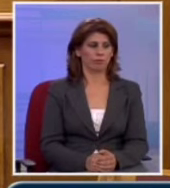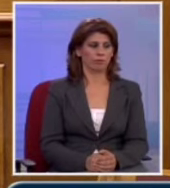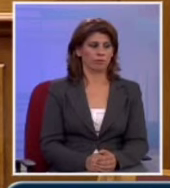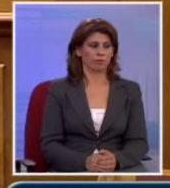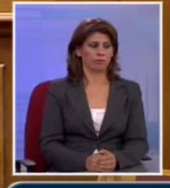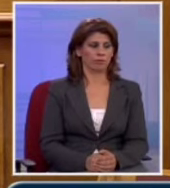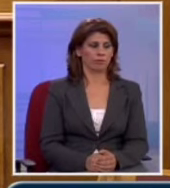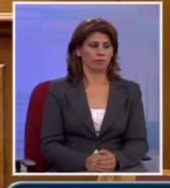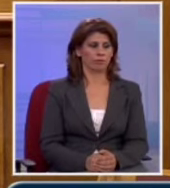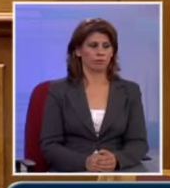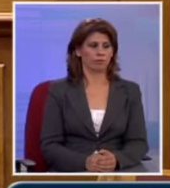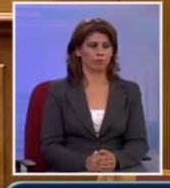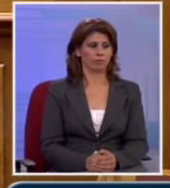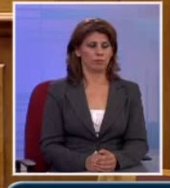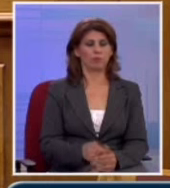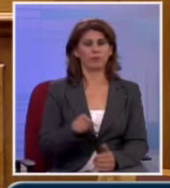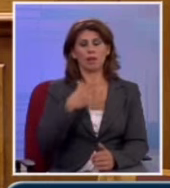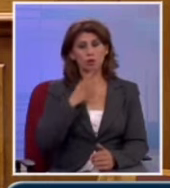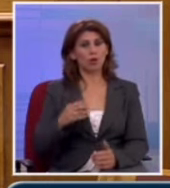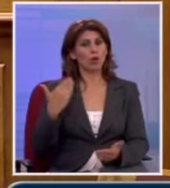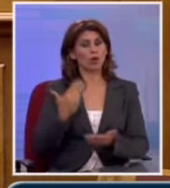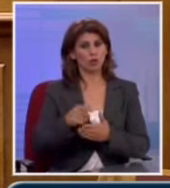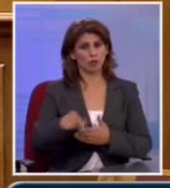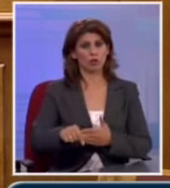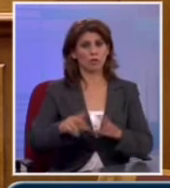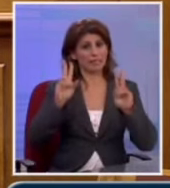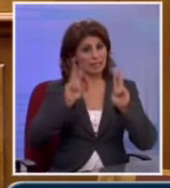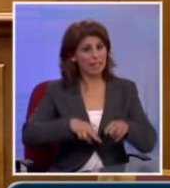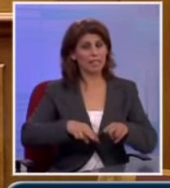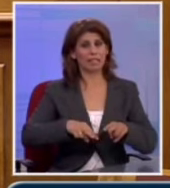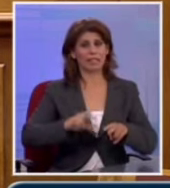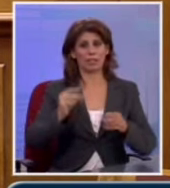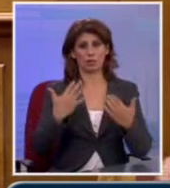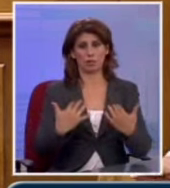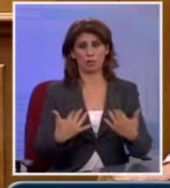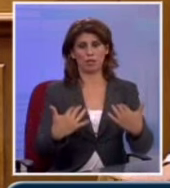Γι' αυτό το λόγο ζητώ σήμερα την έγκριση της εθνικής αντιπροσωπείας